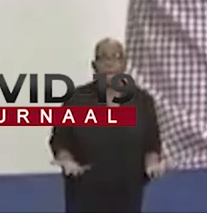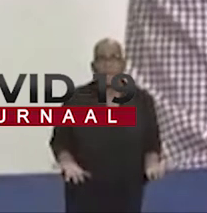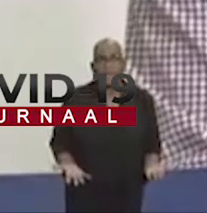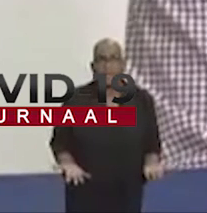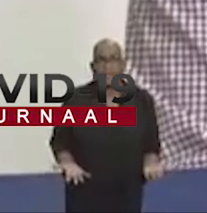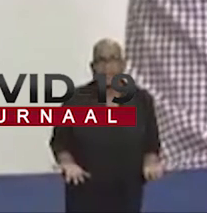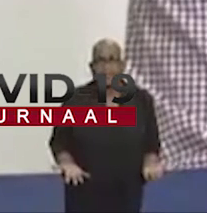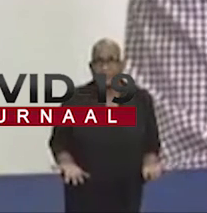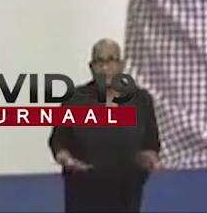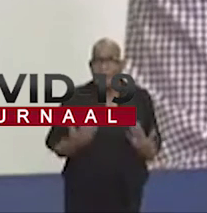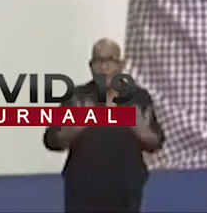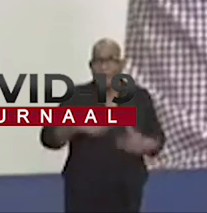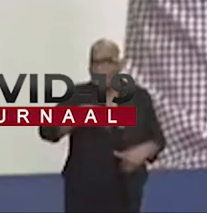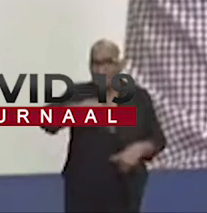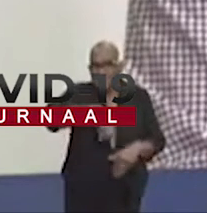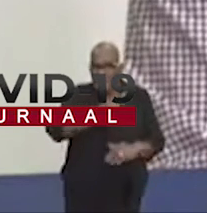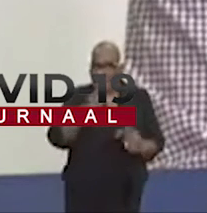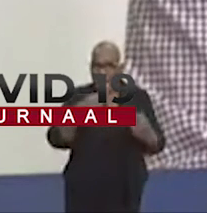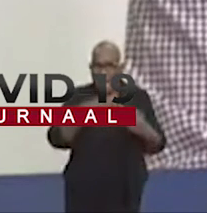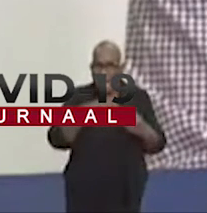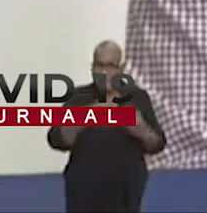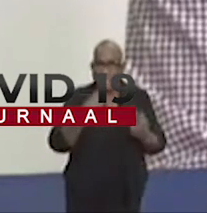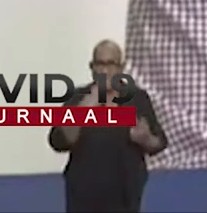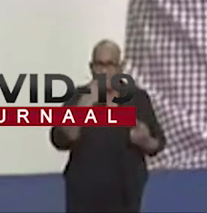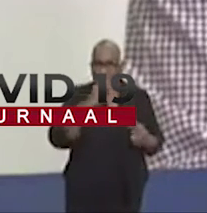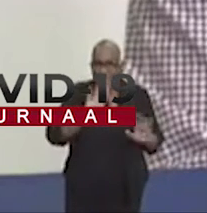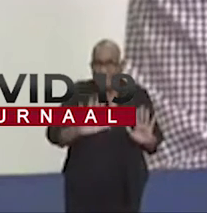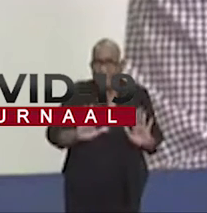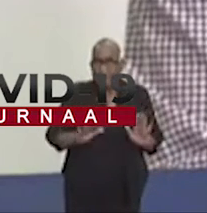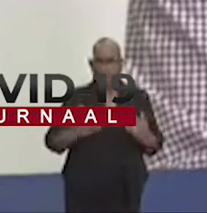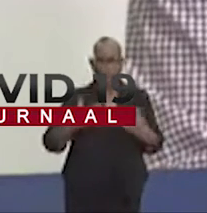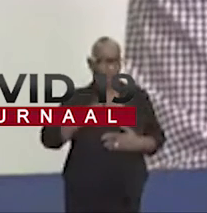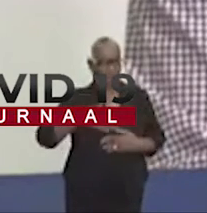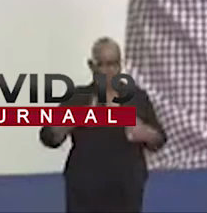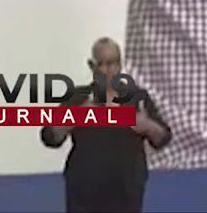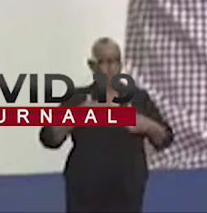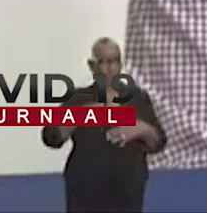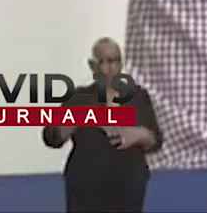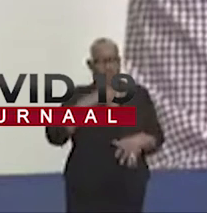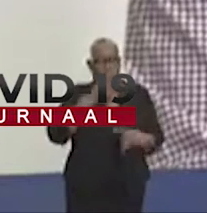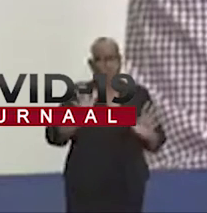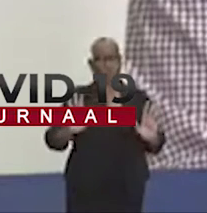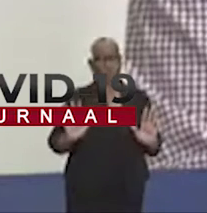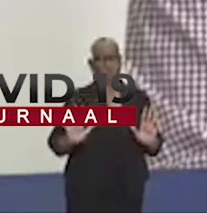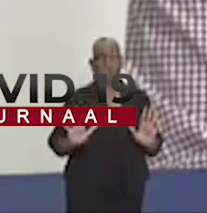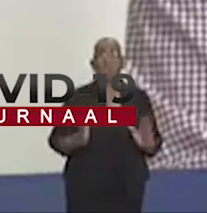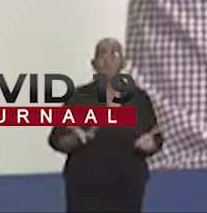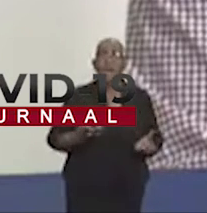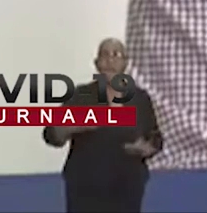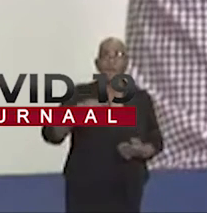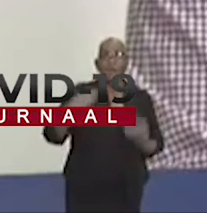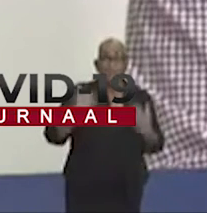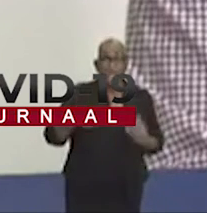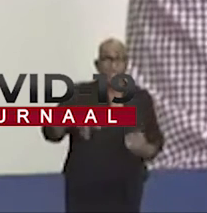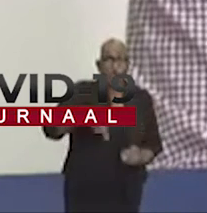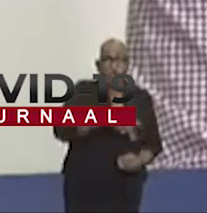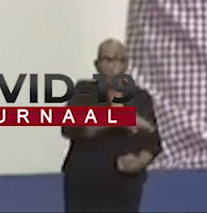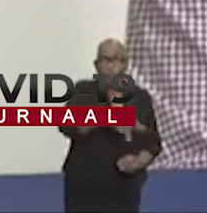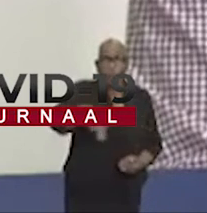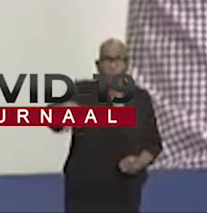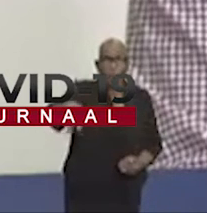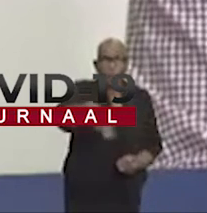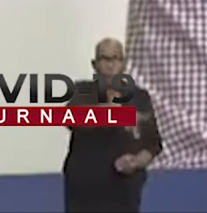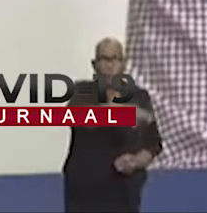en weinig klachten of helemaal geen klachten. En dat geeft al aan dat er een kans